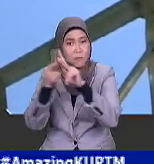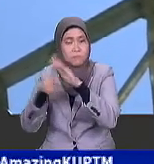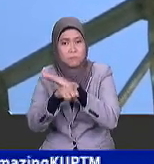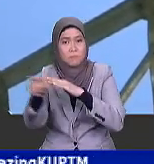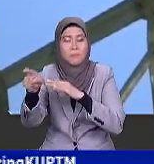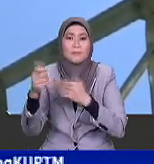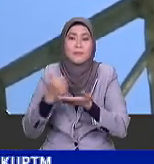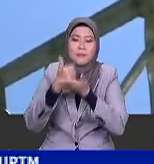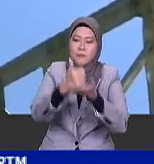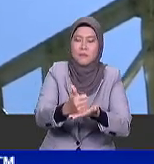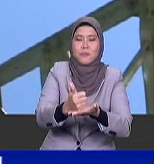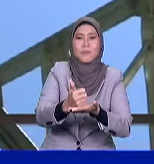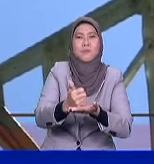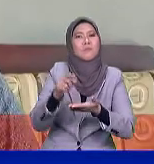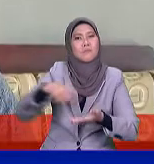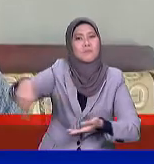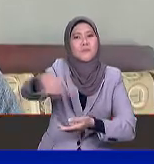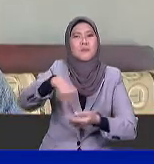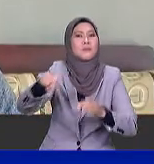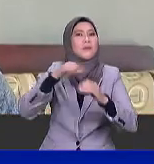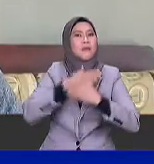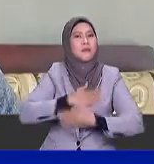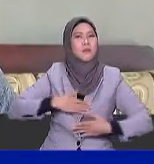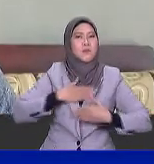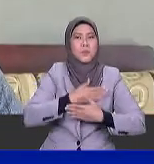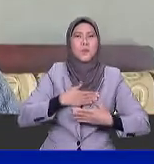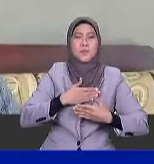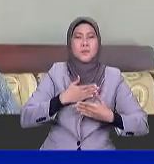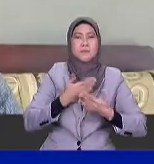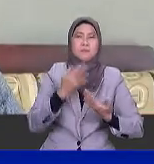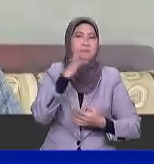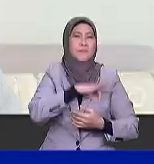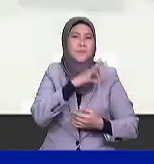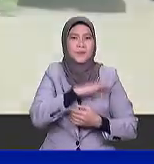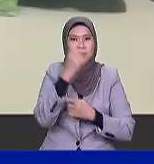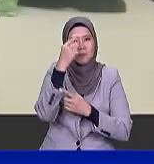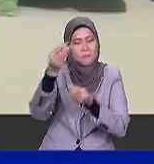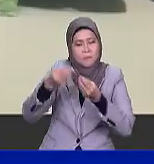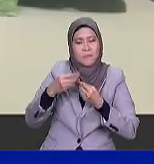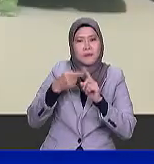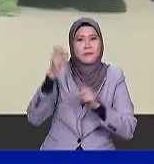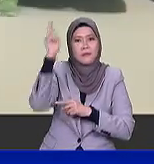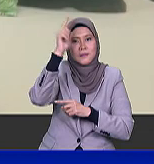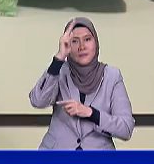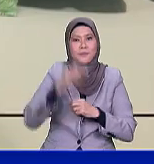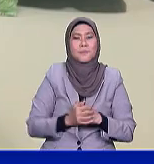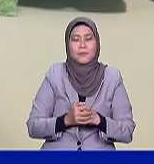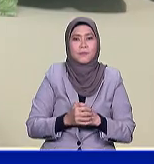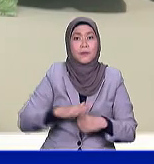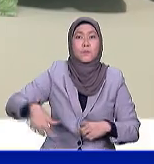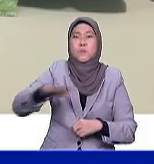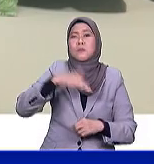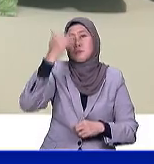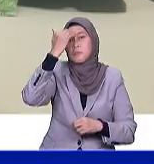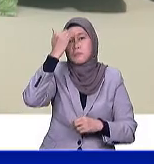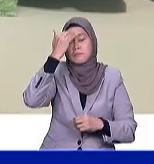pupils in the rural areas to enjoy the benefit of the initiative given by the government itself. Seperti yang kita tahu, keadaan adalah